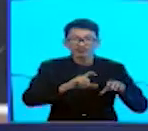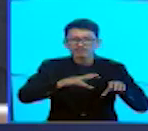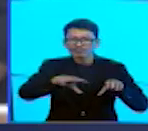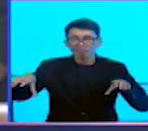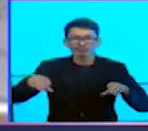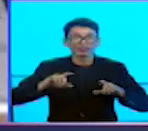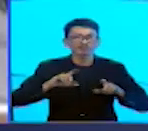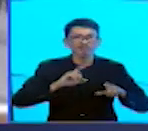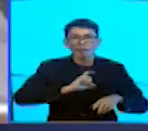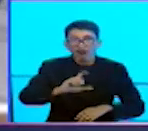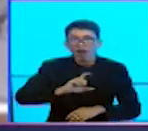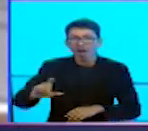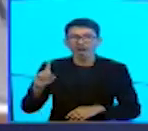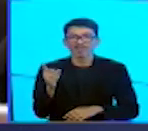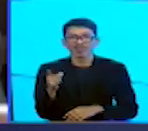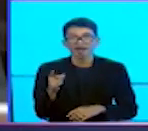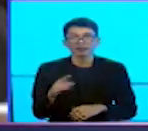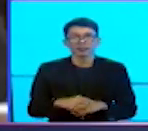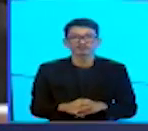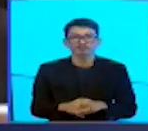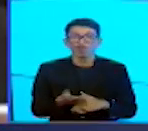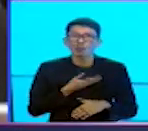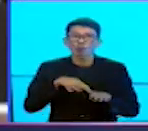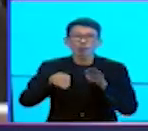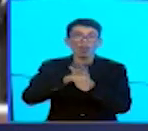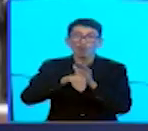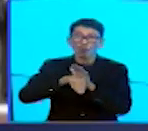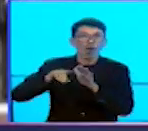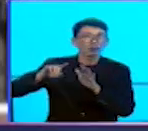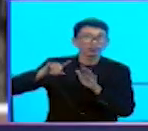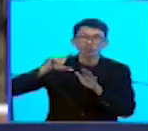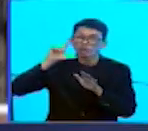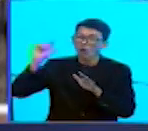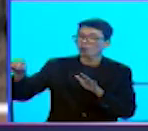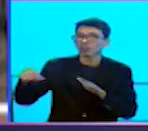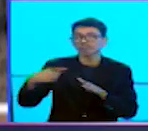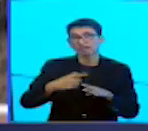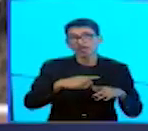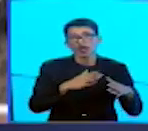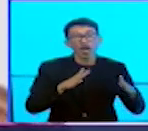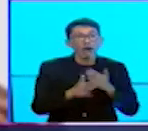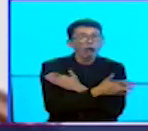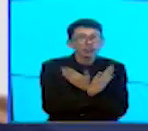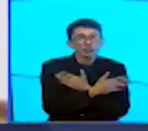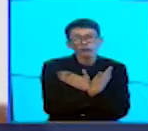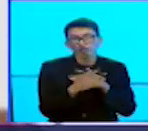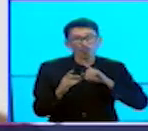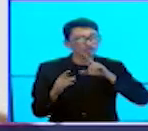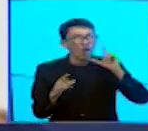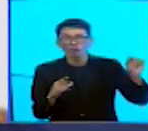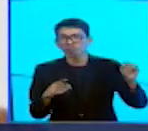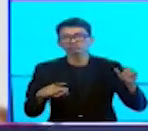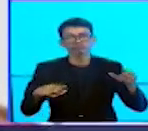internet. Mau di Papua paling ujung atau di Aceh juga paling ujung atau masyarakat atau